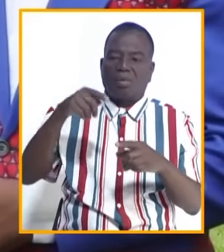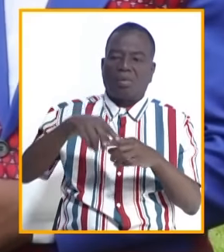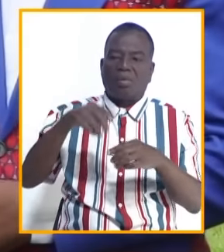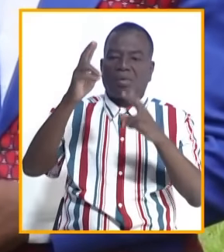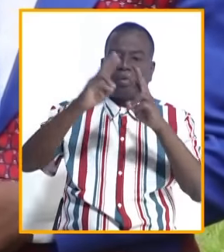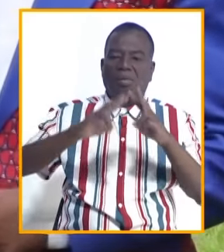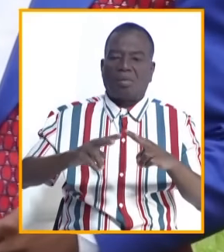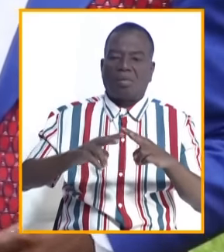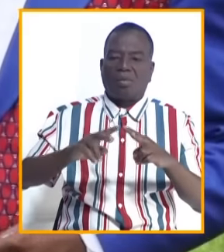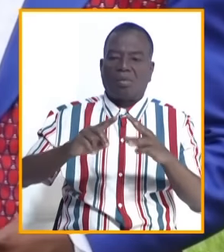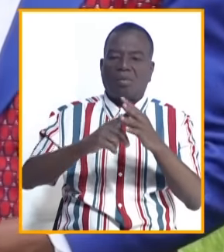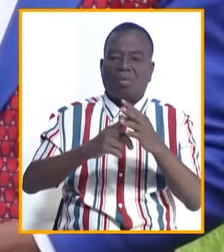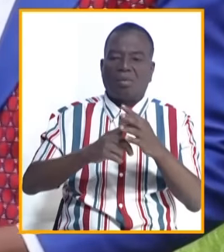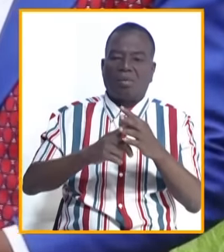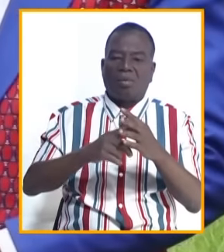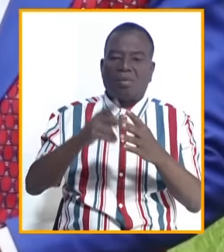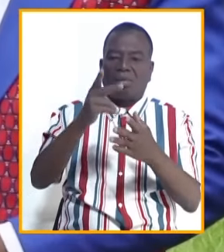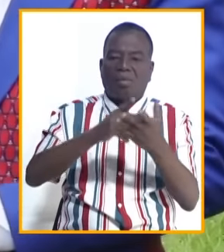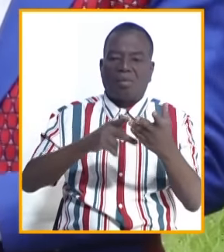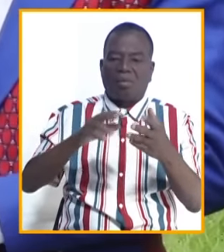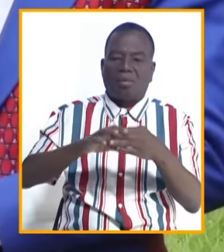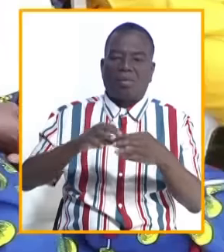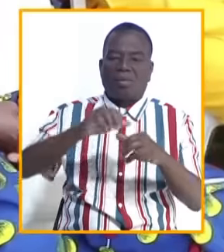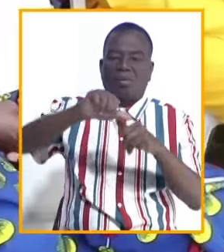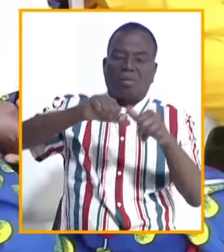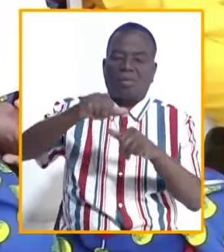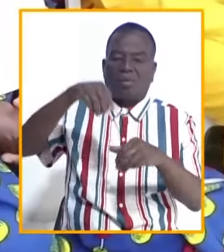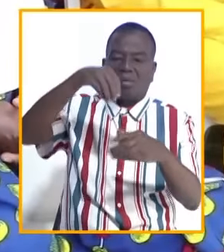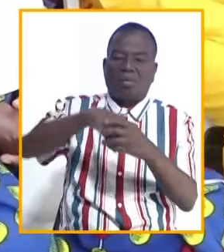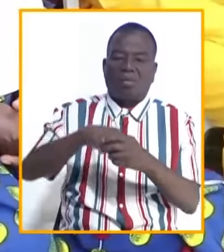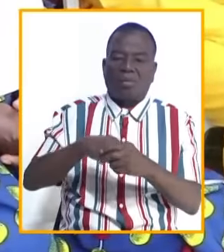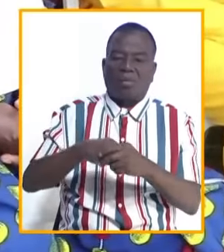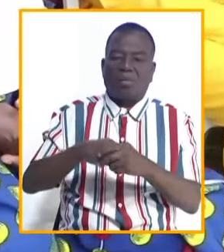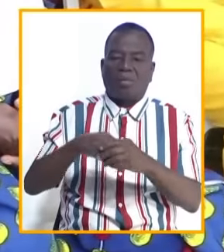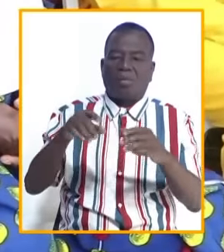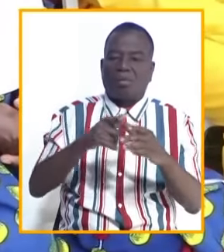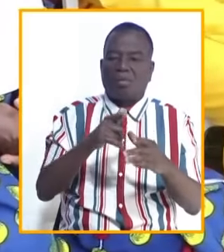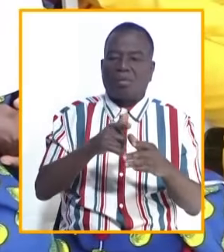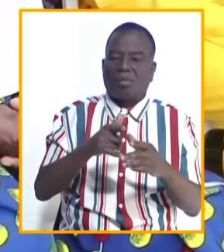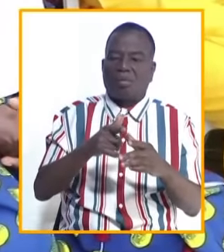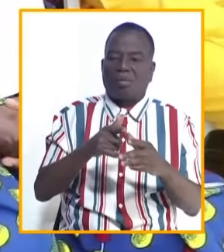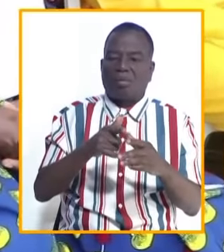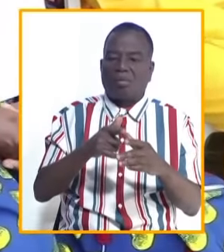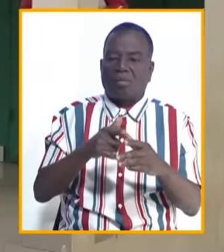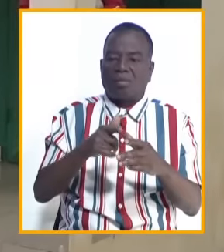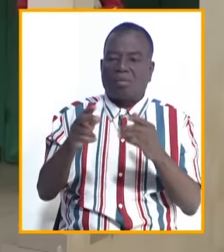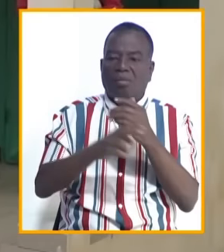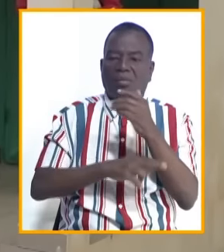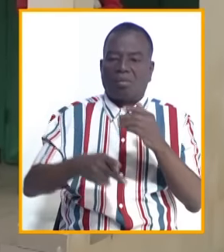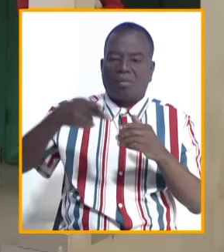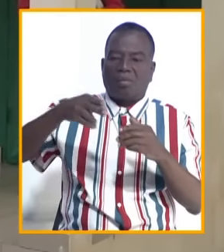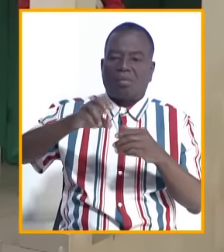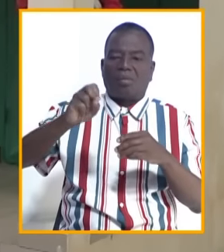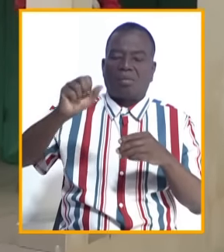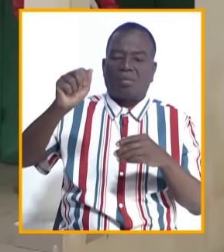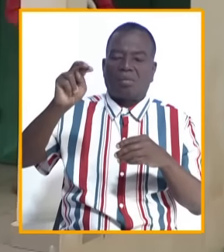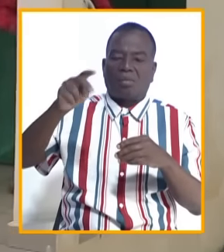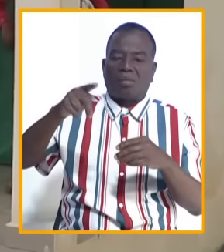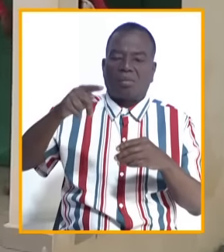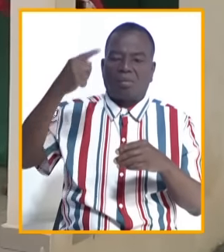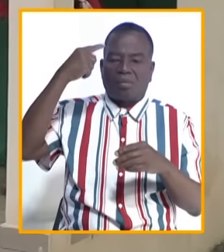étapes de sa tournée dans le département d'Issia, dans le cadre des sessions délocalisées du conseil régional du Haut-Sassandra. Dans